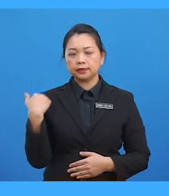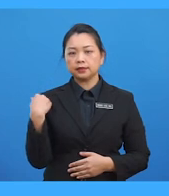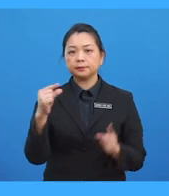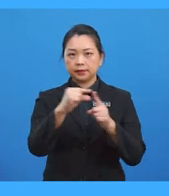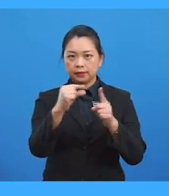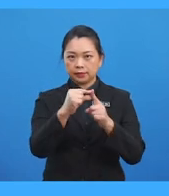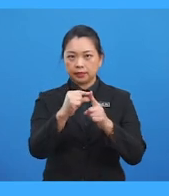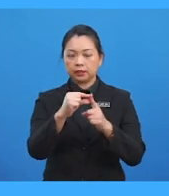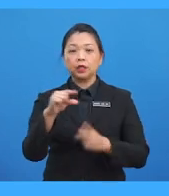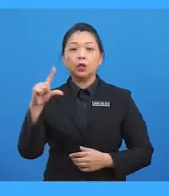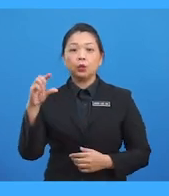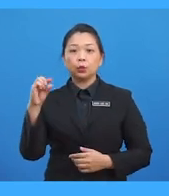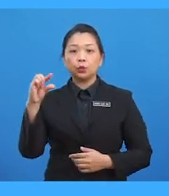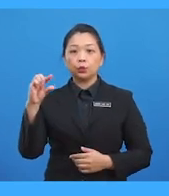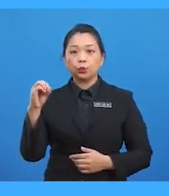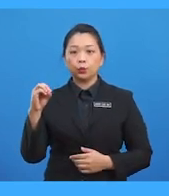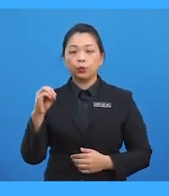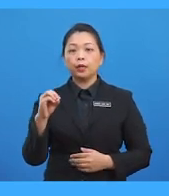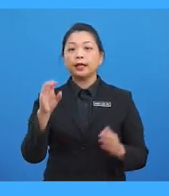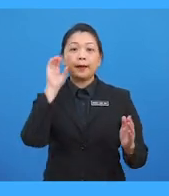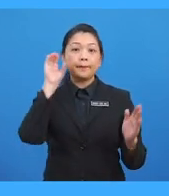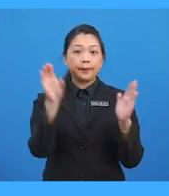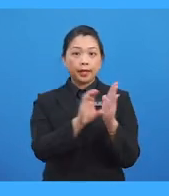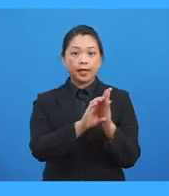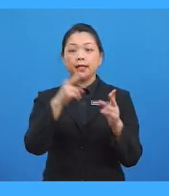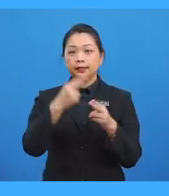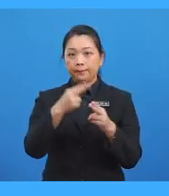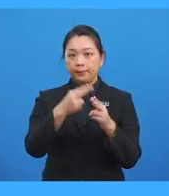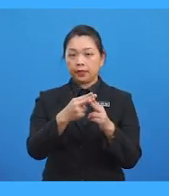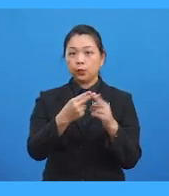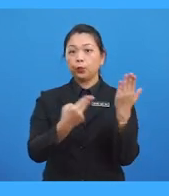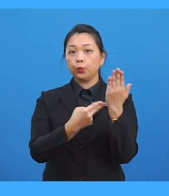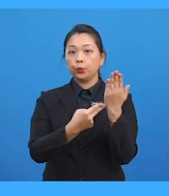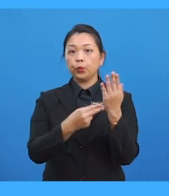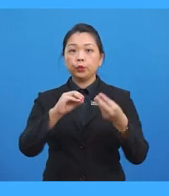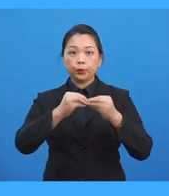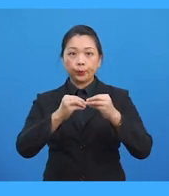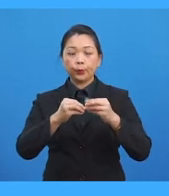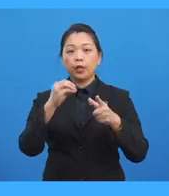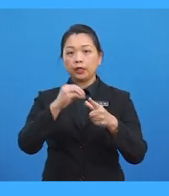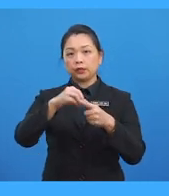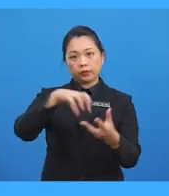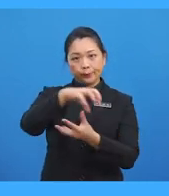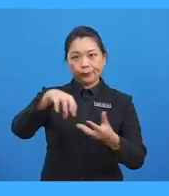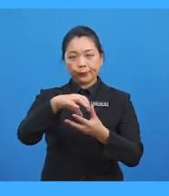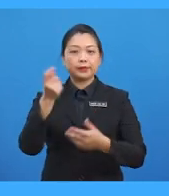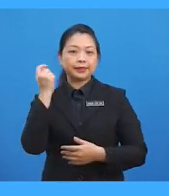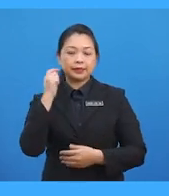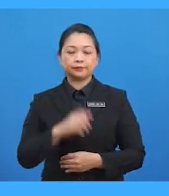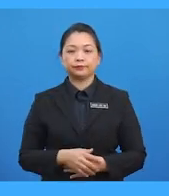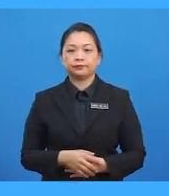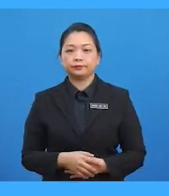perkataan, logo, gambar, nama, huruf, nombor atau kombinasi daripada unsur-unsur